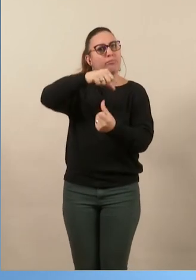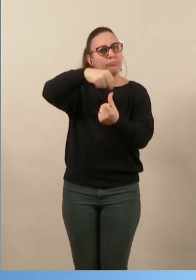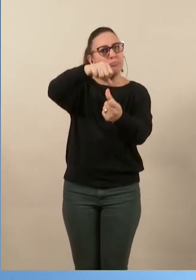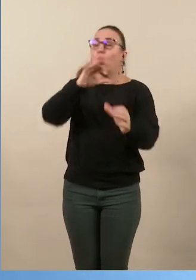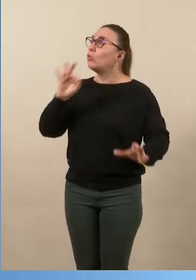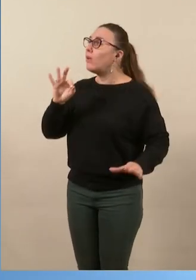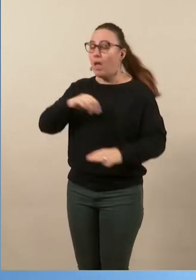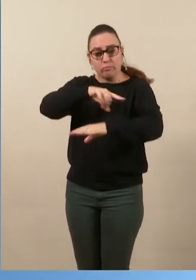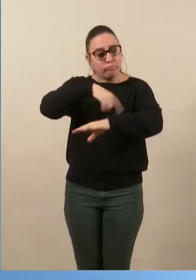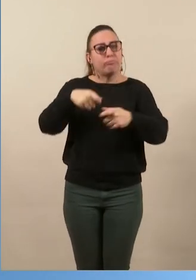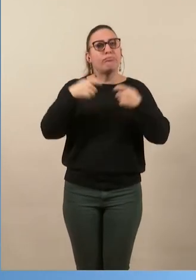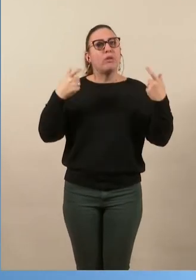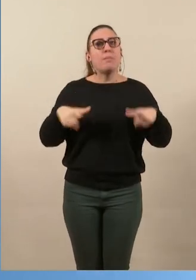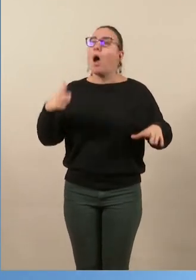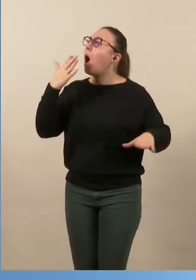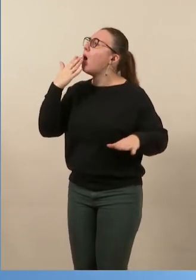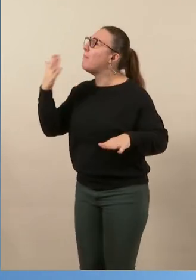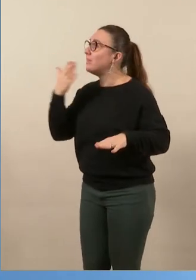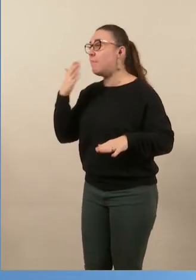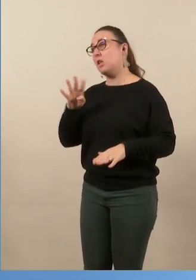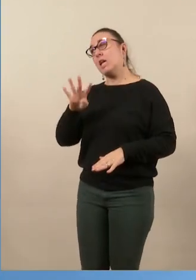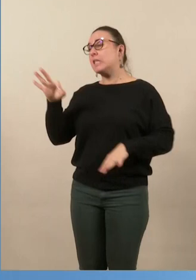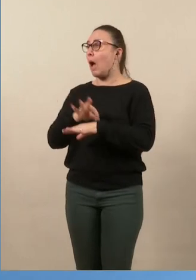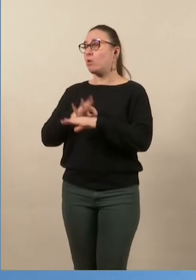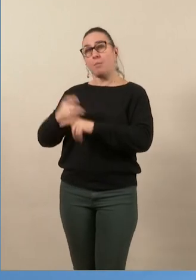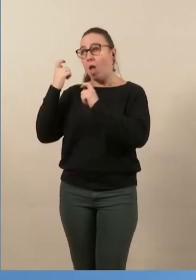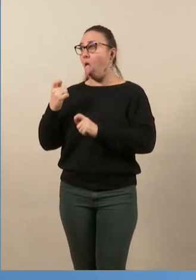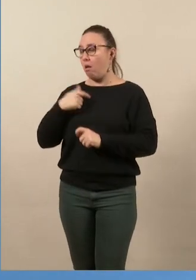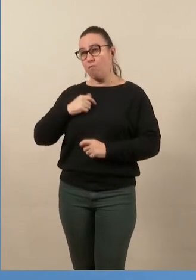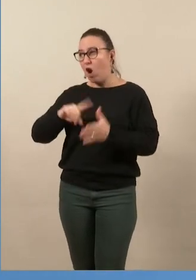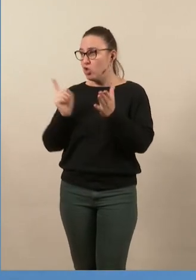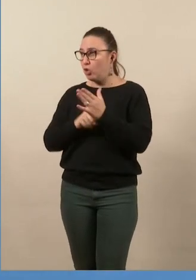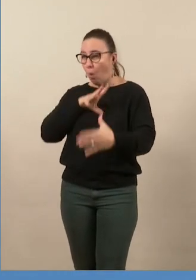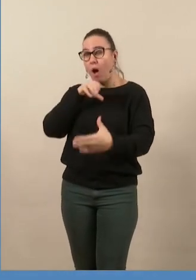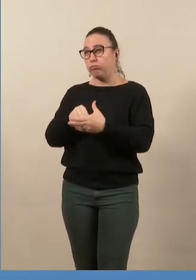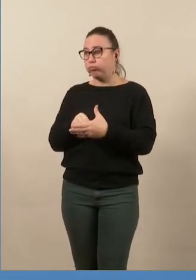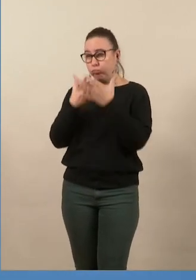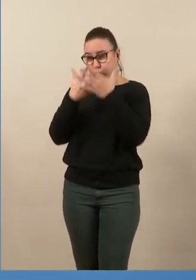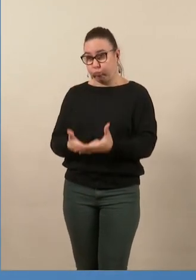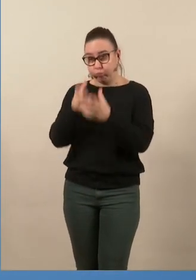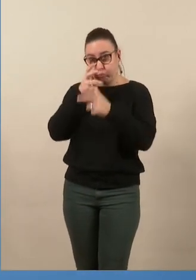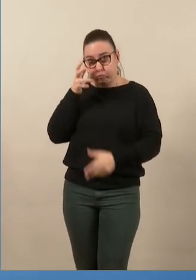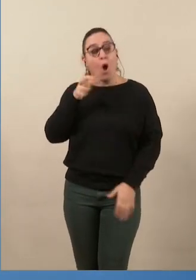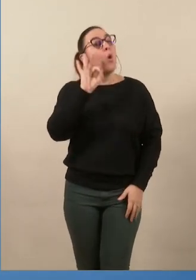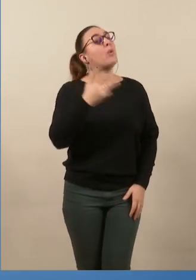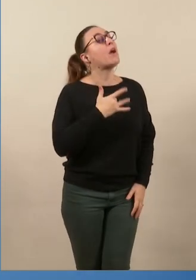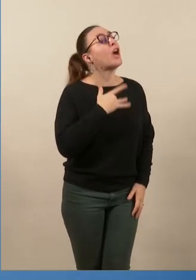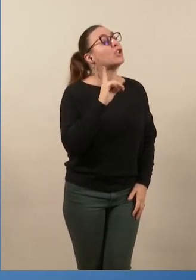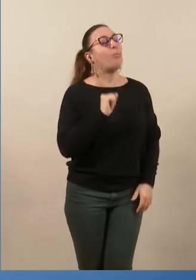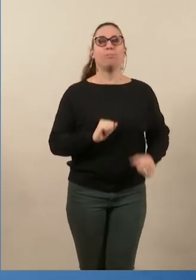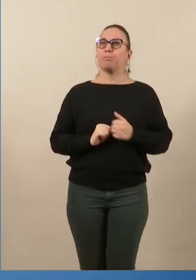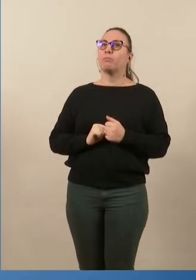autant de temps que vous voulez je vous remercie on vient enend 45 minutes j'ai aussi le droit de dire que c'était particulièrement dense et on a dû perdre quelques